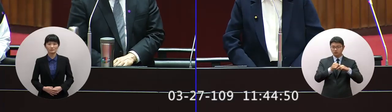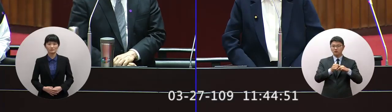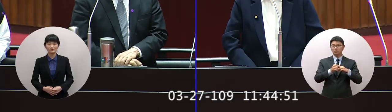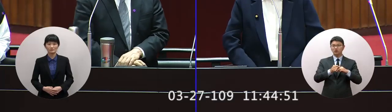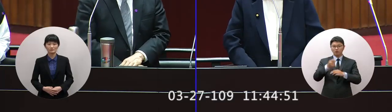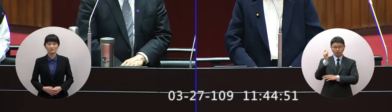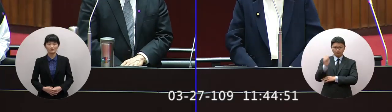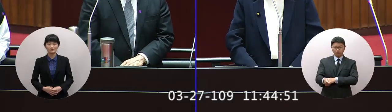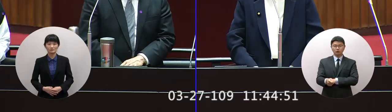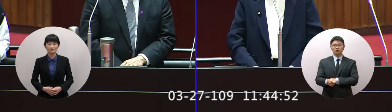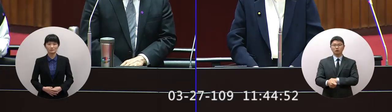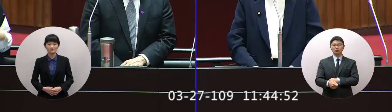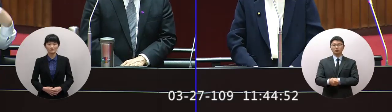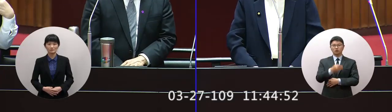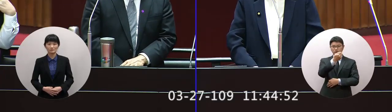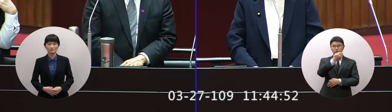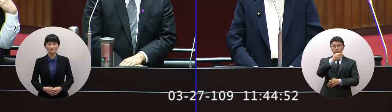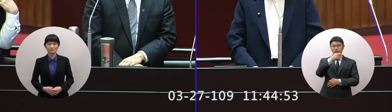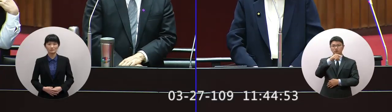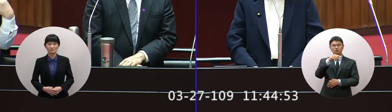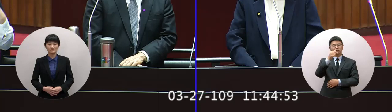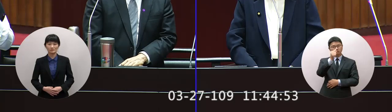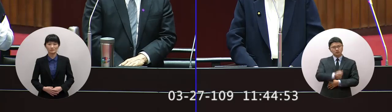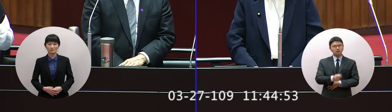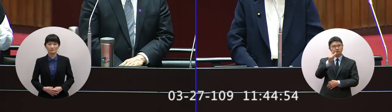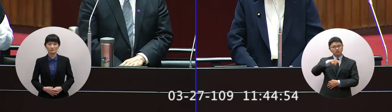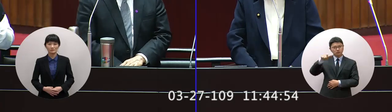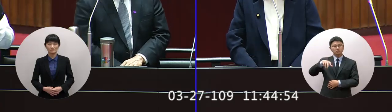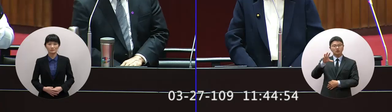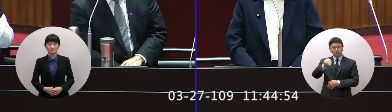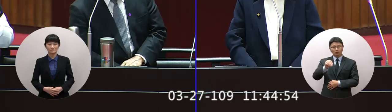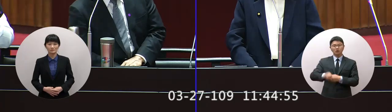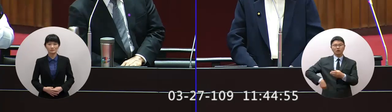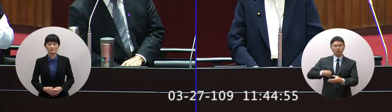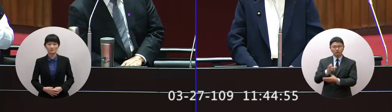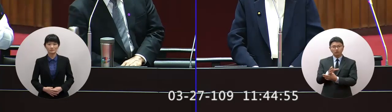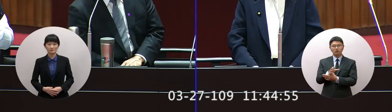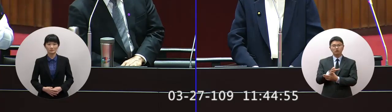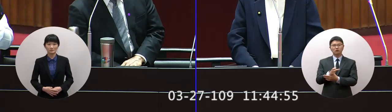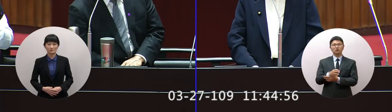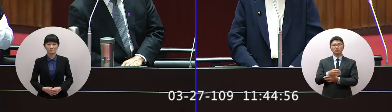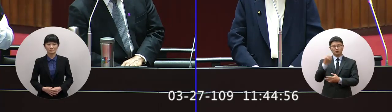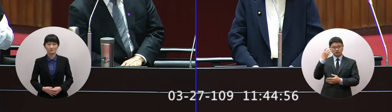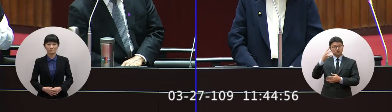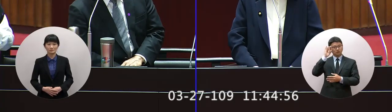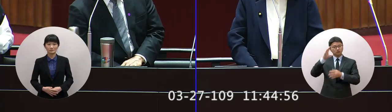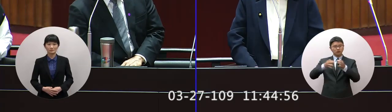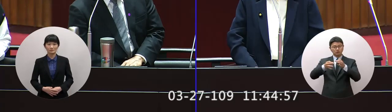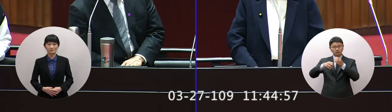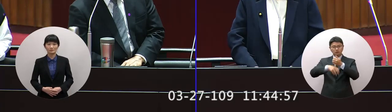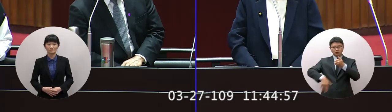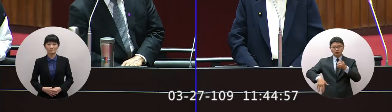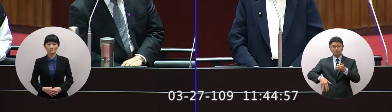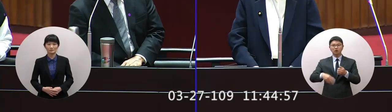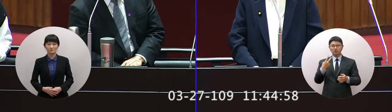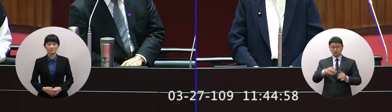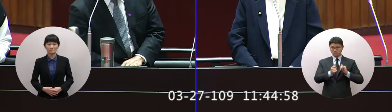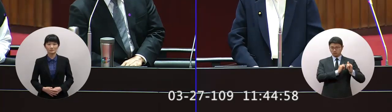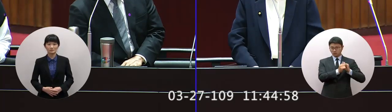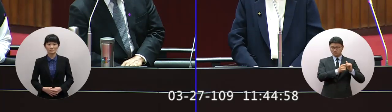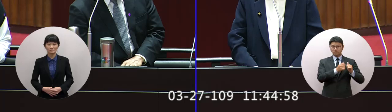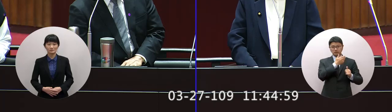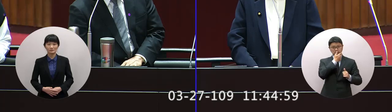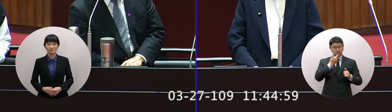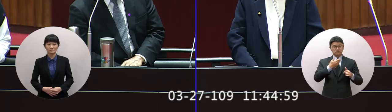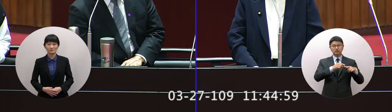了9.6亿的资金来投资新创，那带动了民间投资人6.3亿